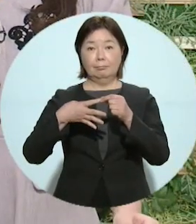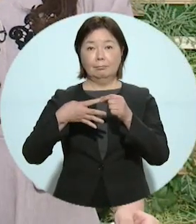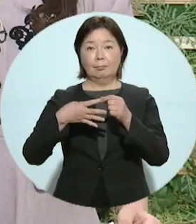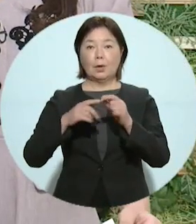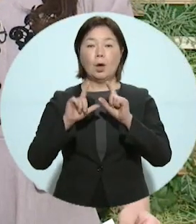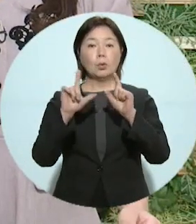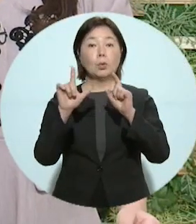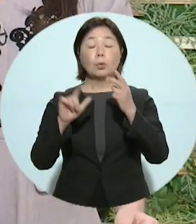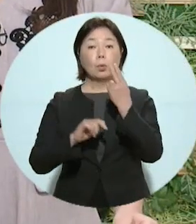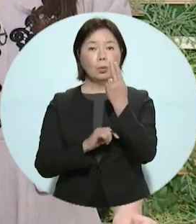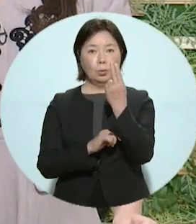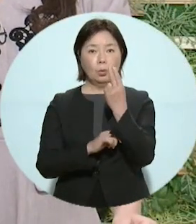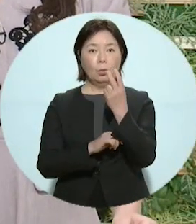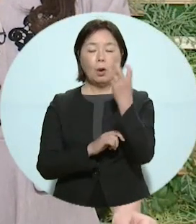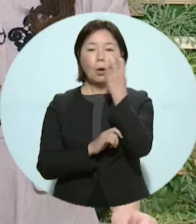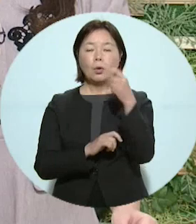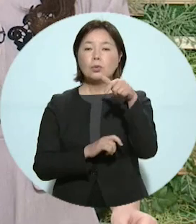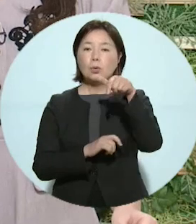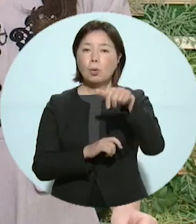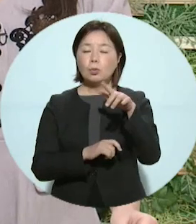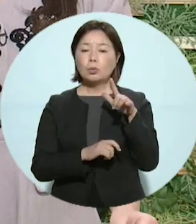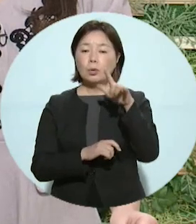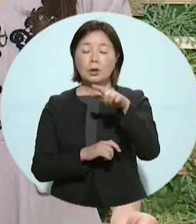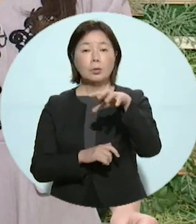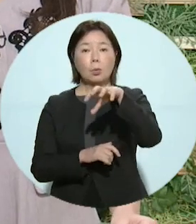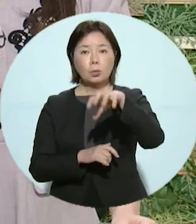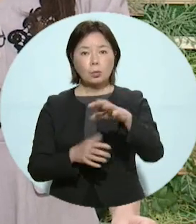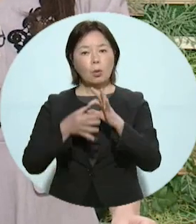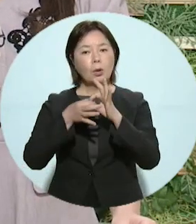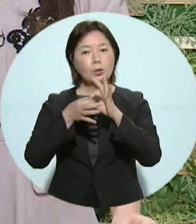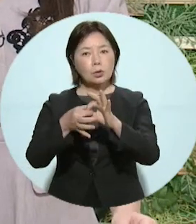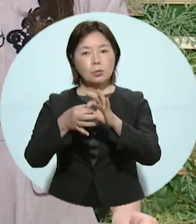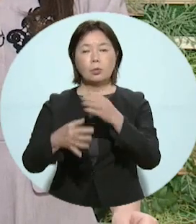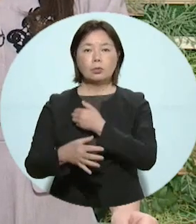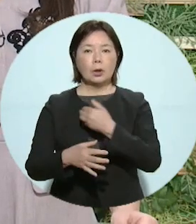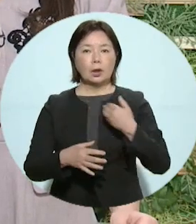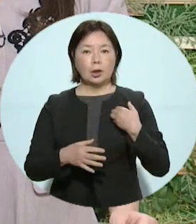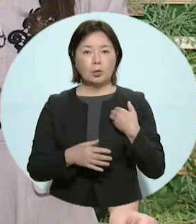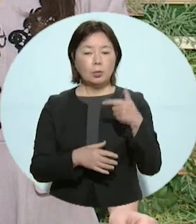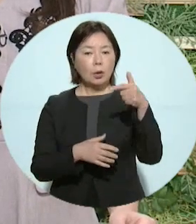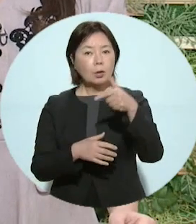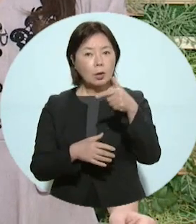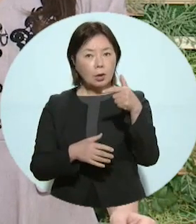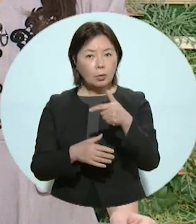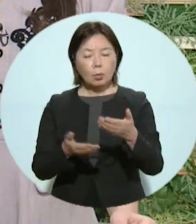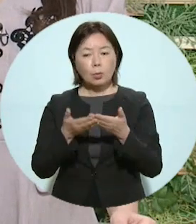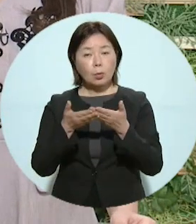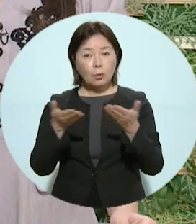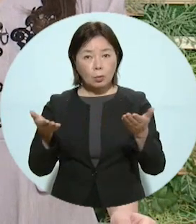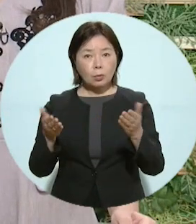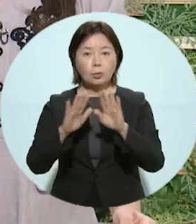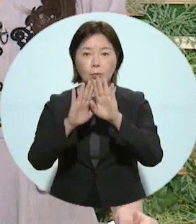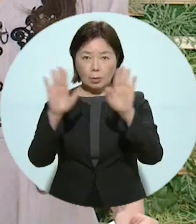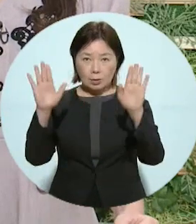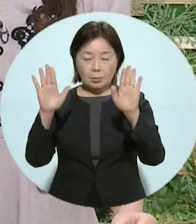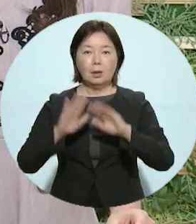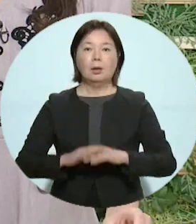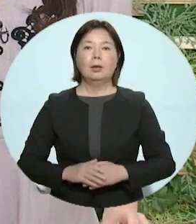東京都は調布飛行場で持続可能な航空燃料の供給を行っています。